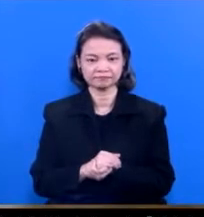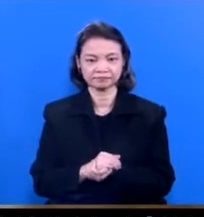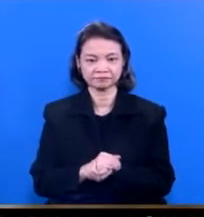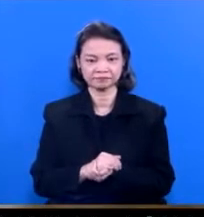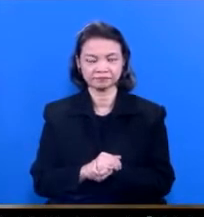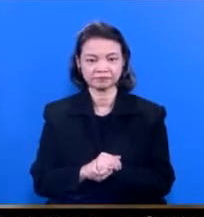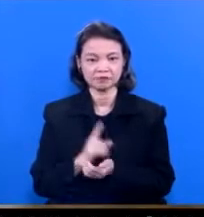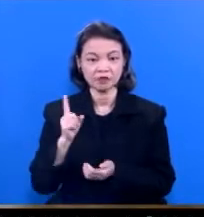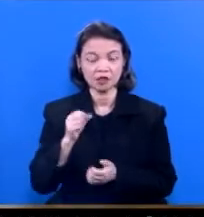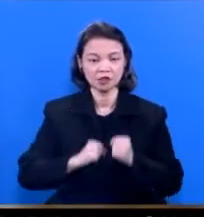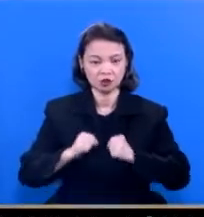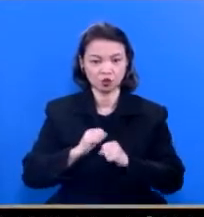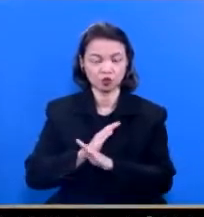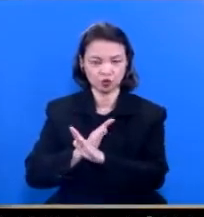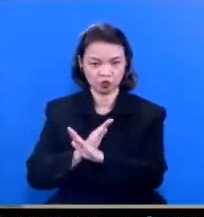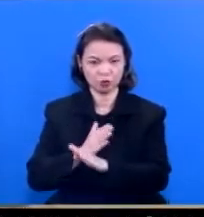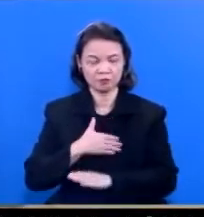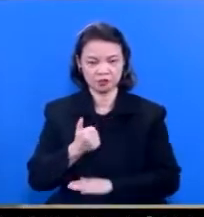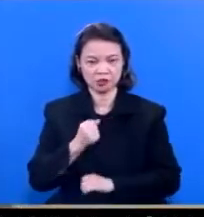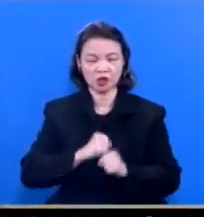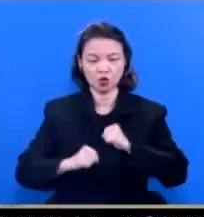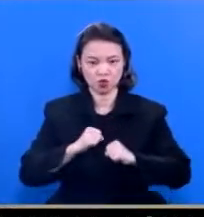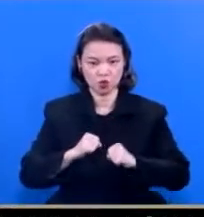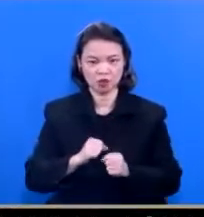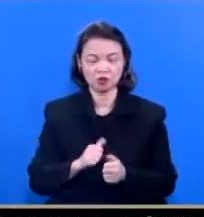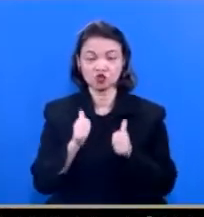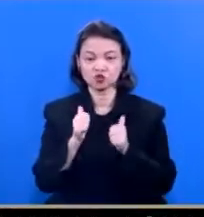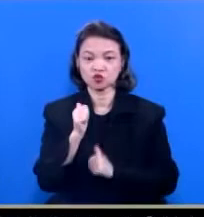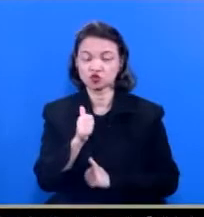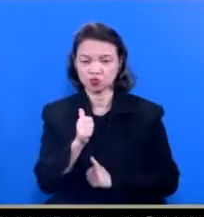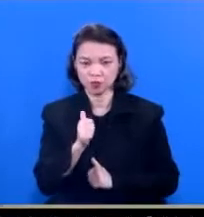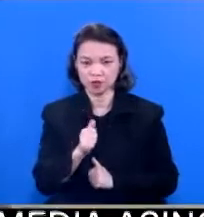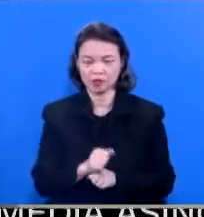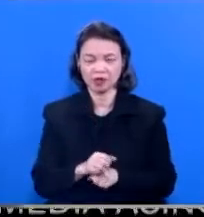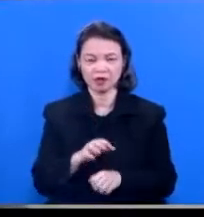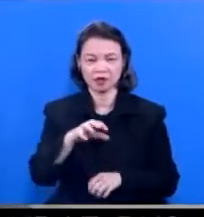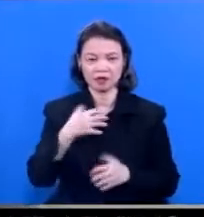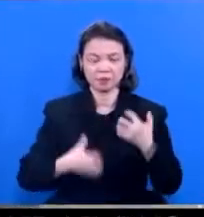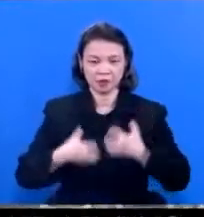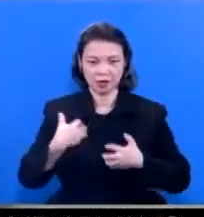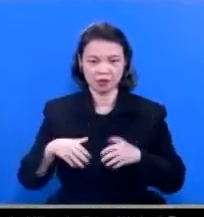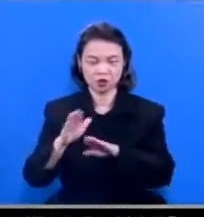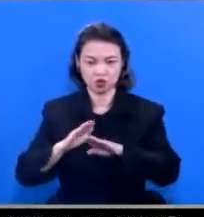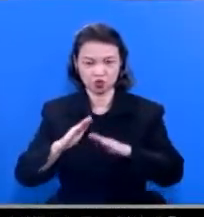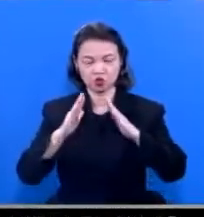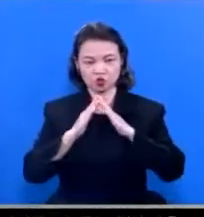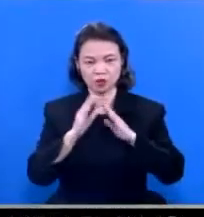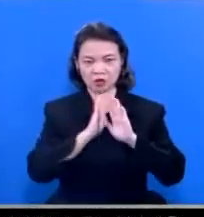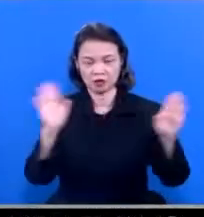Lantas, adakah tindakan preventif yang dapat dilakukan agar hewan peliharaan di rumah tidak terinfeksi virus? Berikut tips untuk